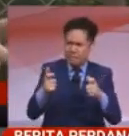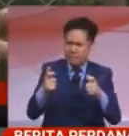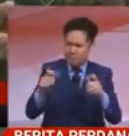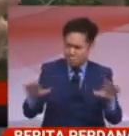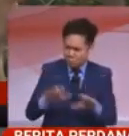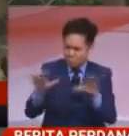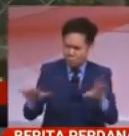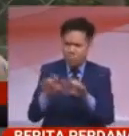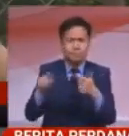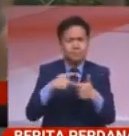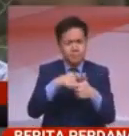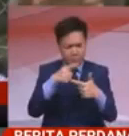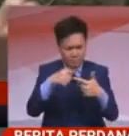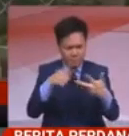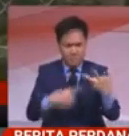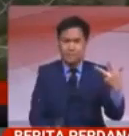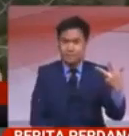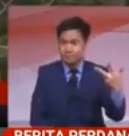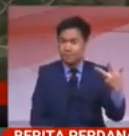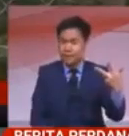Iaitu untuk mereka,